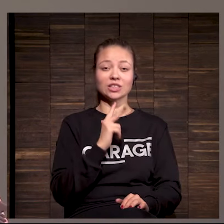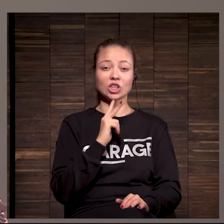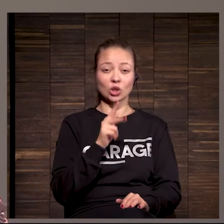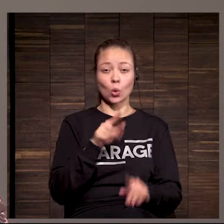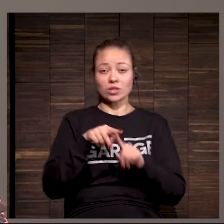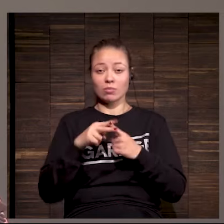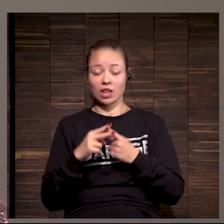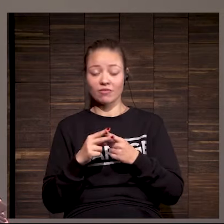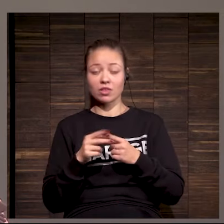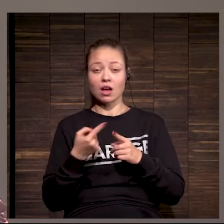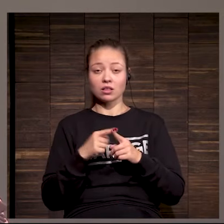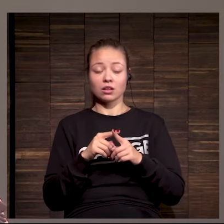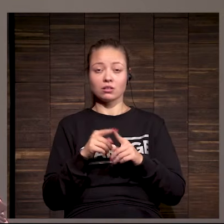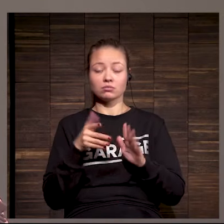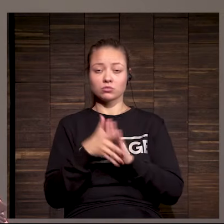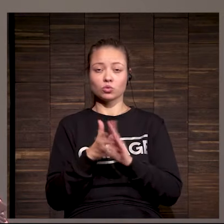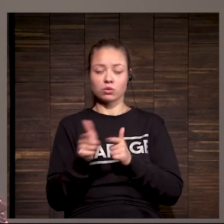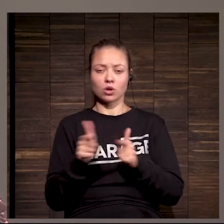подготовиться